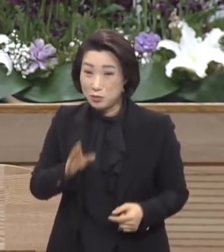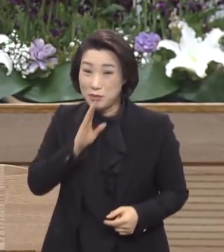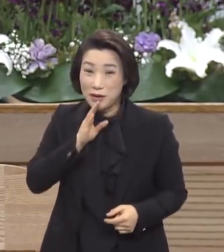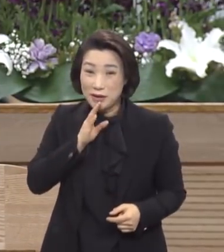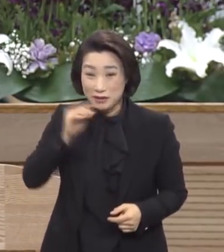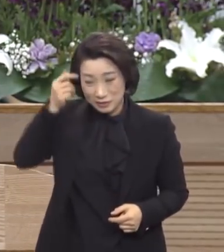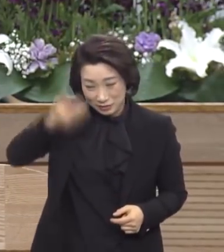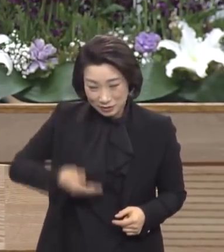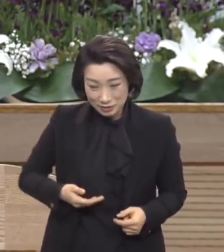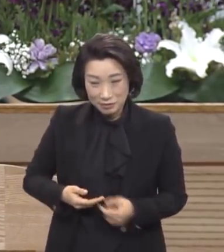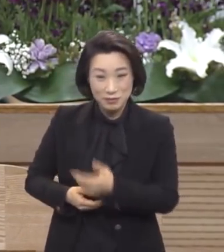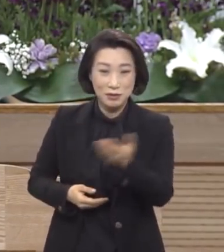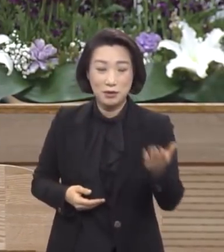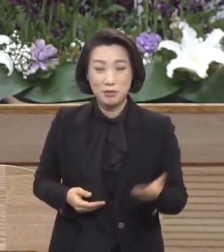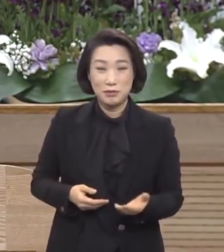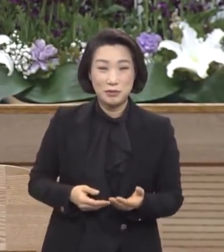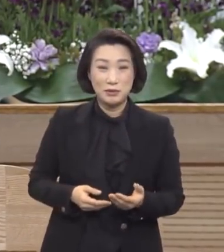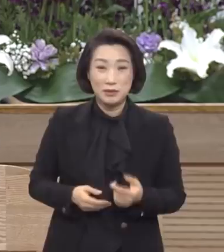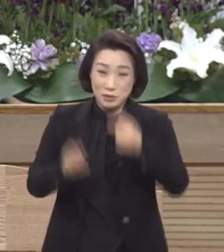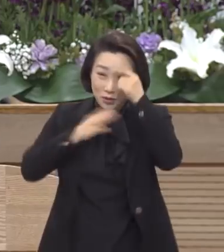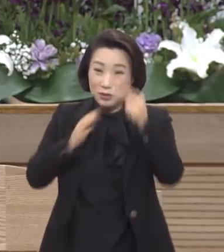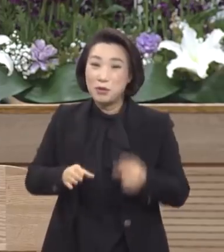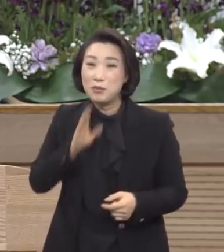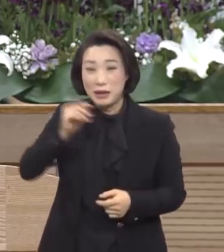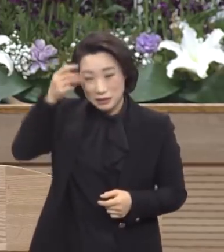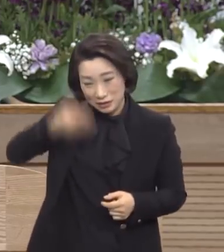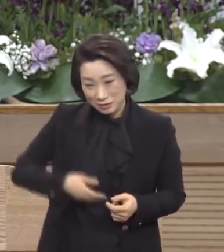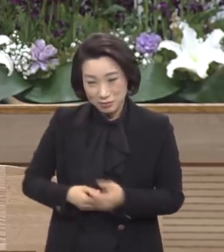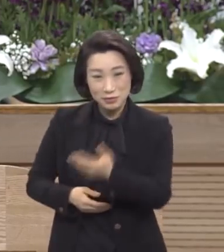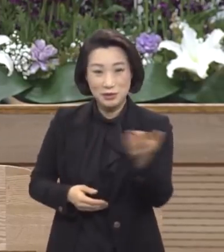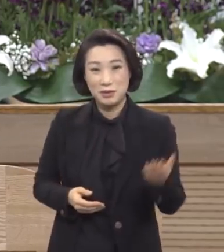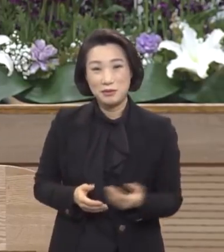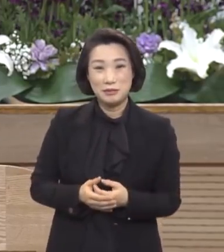말이오. 응? 과연 성도냐 그 말이오.